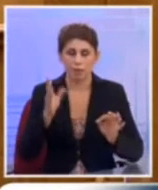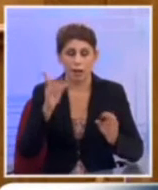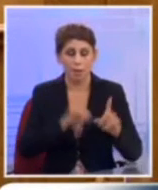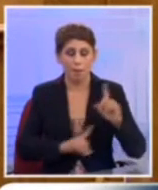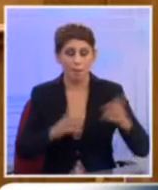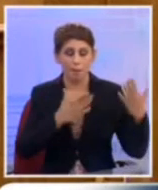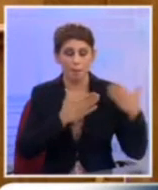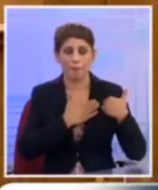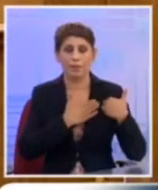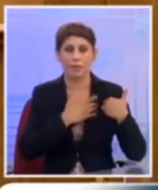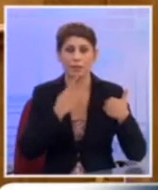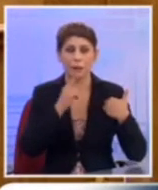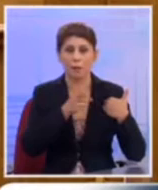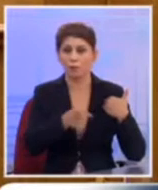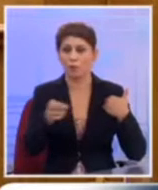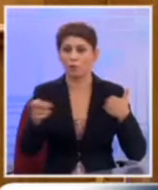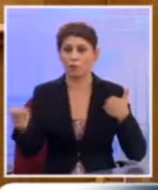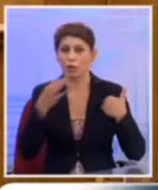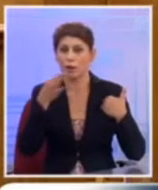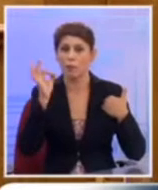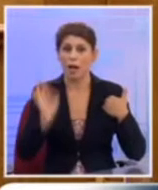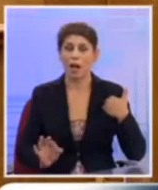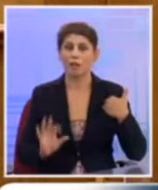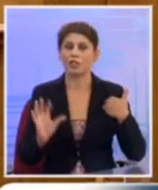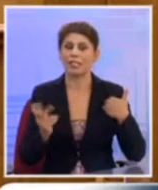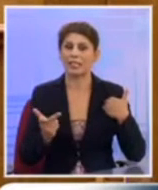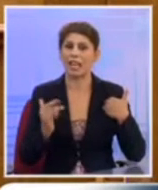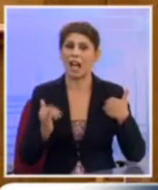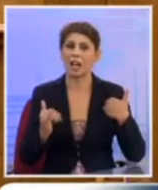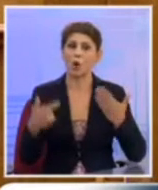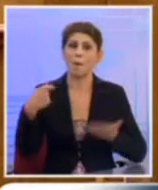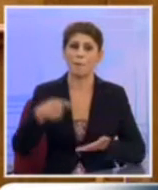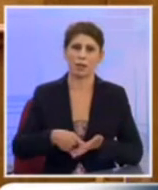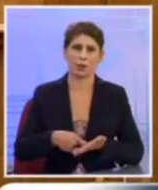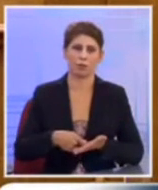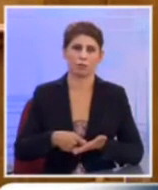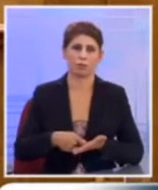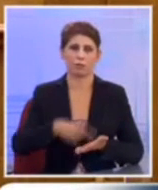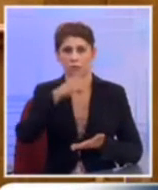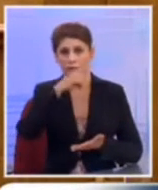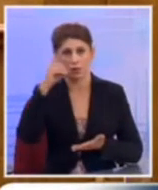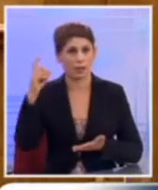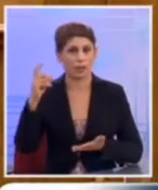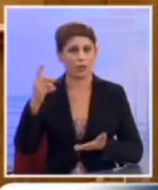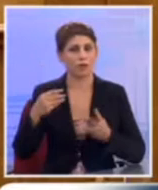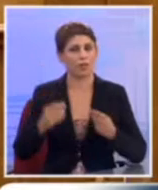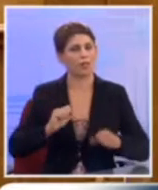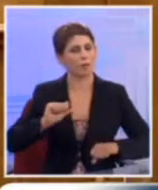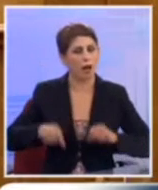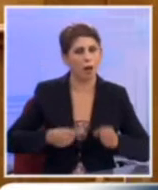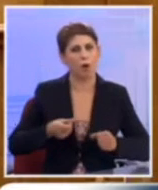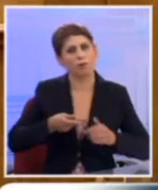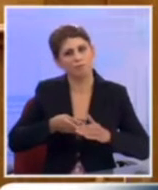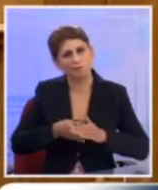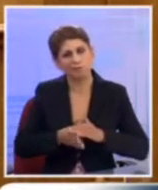ευθυνών, καταλογισμός, διότι ακόμα πληρώνουμε και δύσκολα δίνουμε αγώνα να βγούμε από αυτή